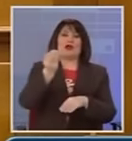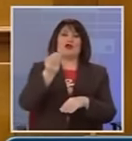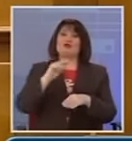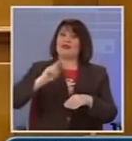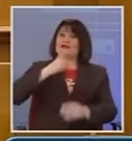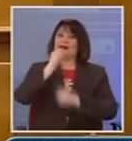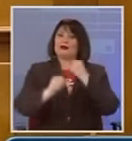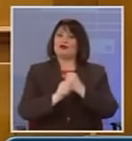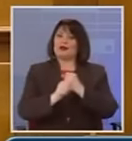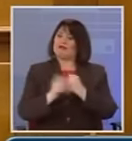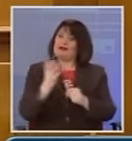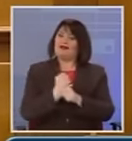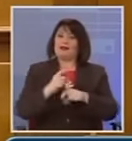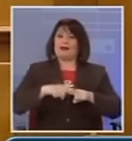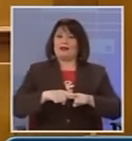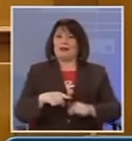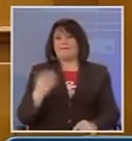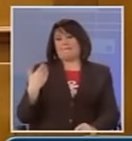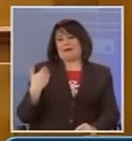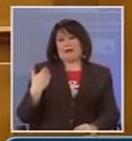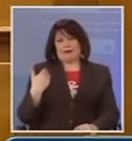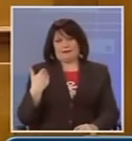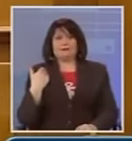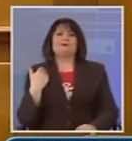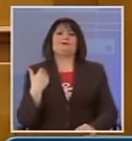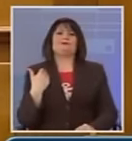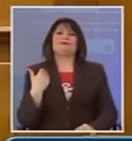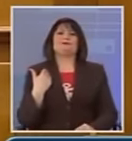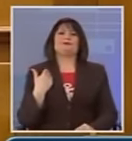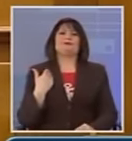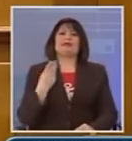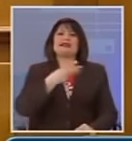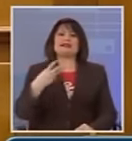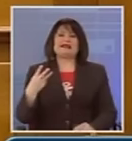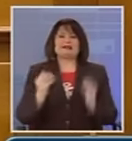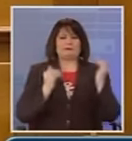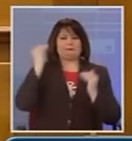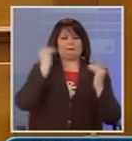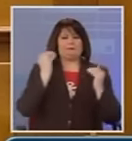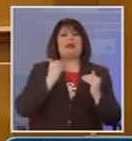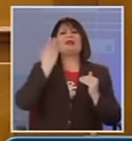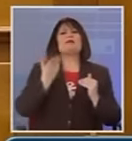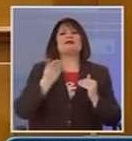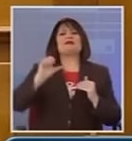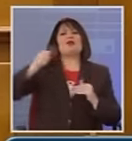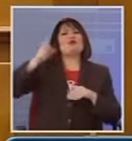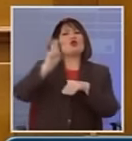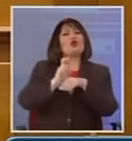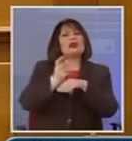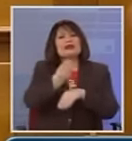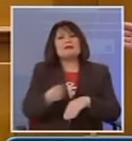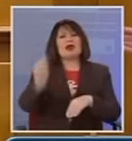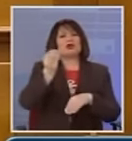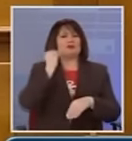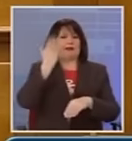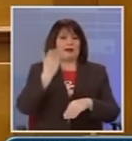χρονιά. Μέχρι πριν λίγο βέβαια, το κόμμα σας αμφισβητούσε τα πρωτογενή πλεονάσματα που βγάζαμε. Επί